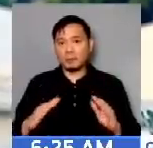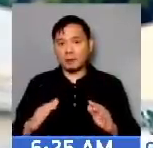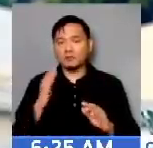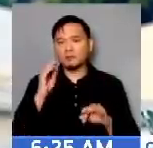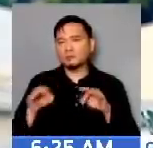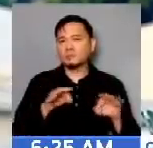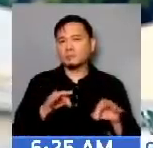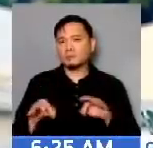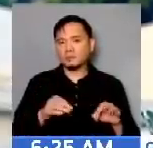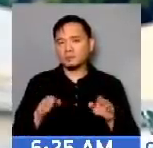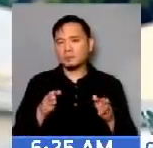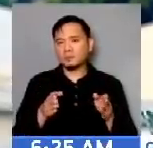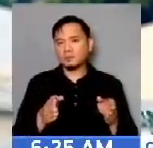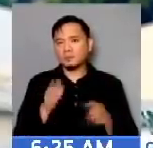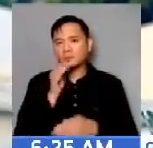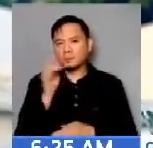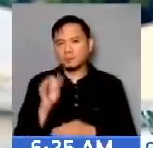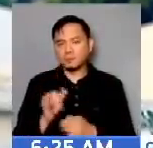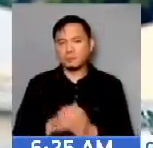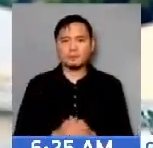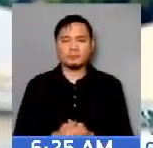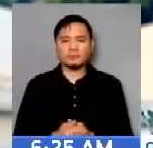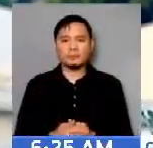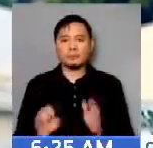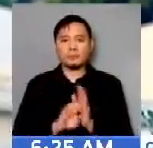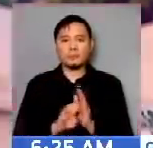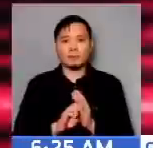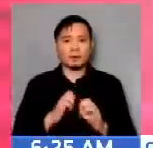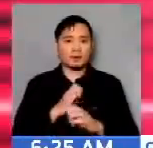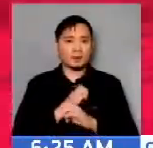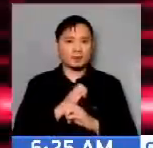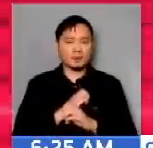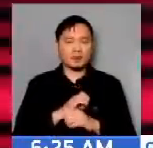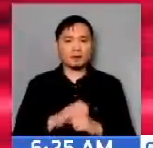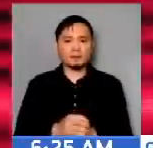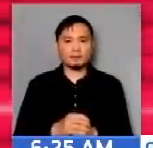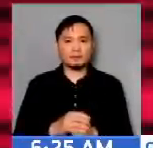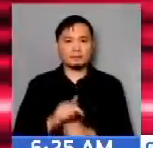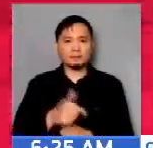madarat na yung lagay ng trapiko sa bahagi ng EDSA sa unang balita live ni Bam Alegre.